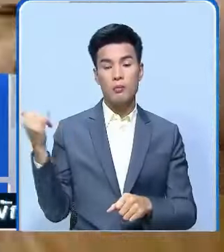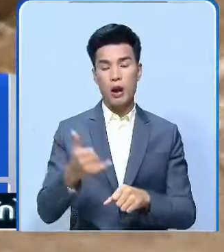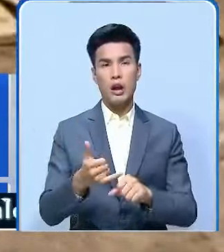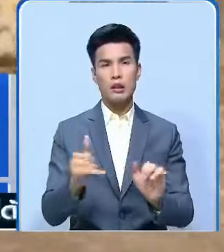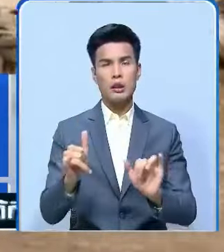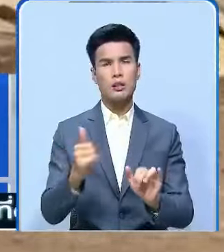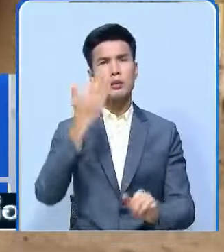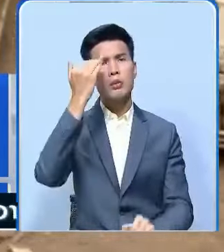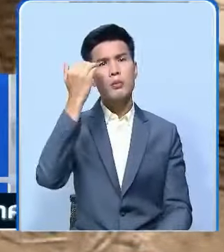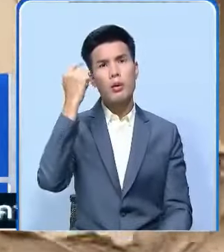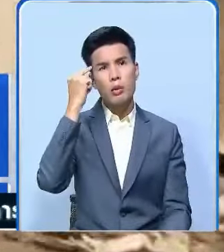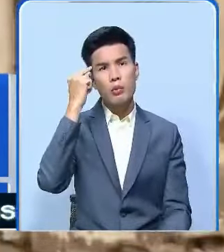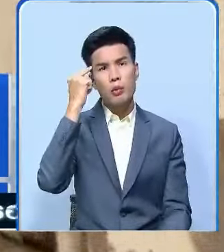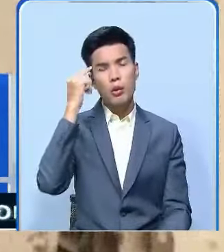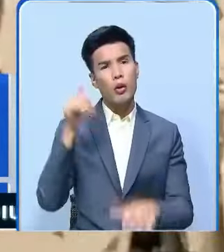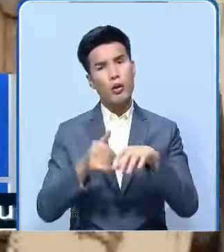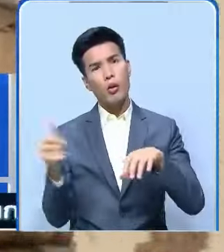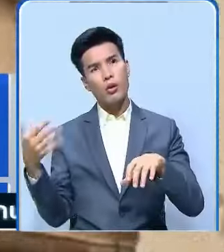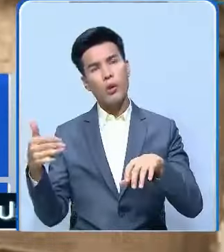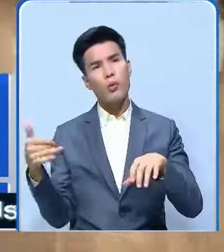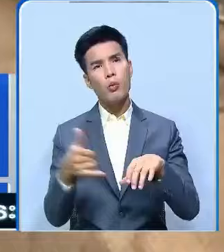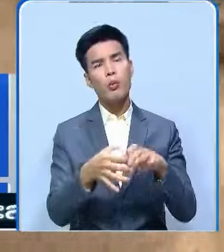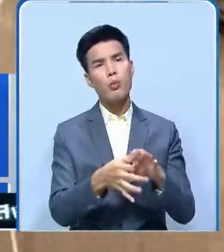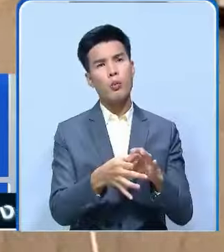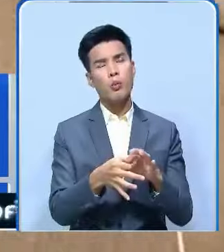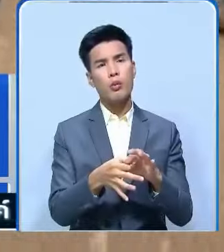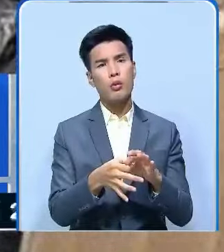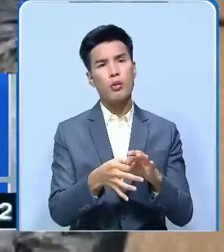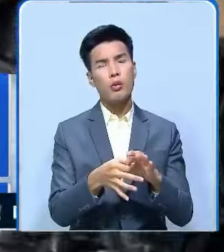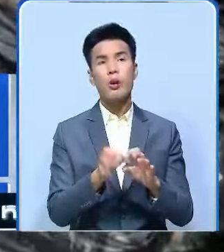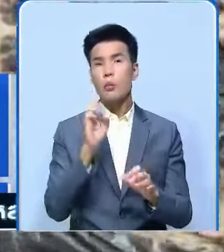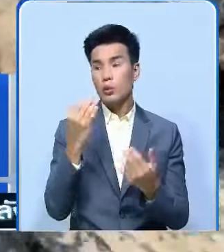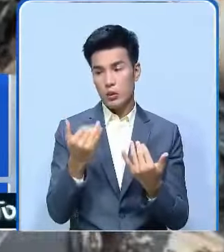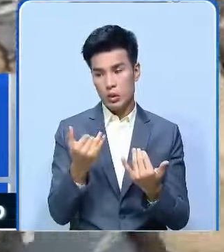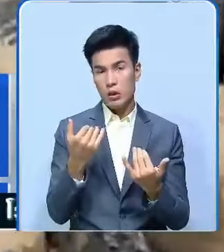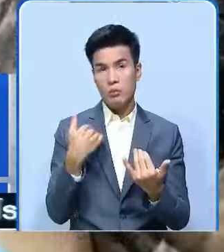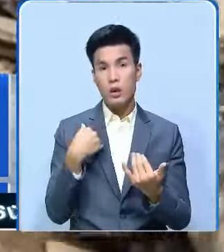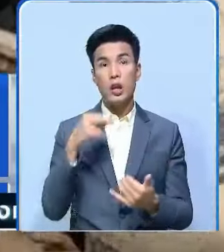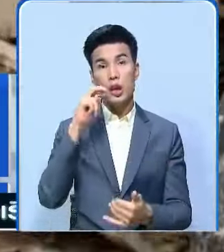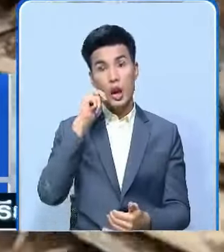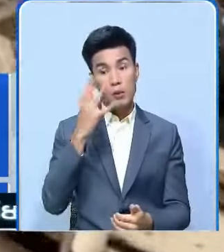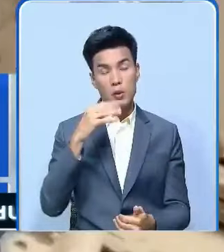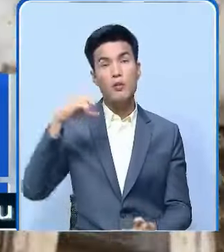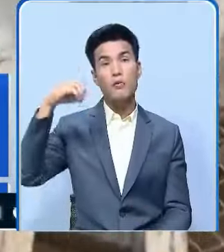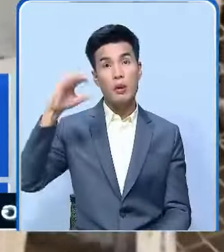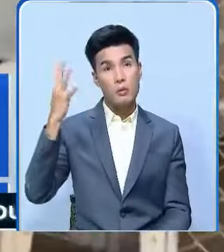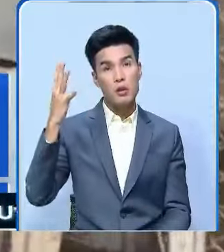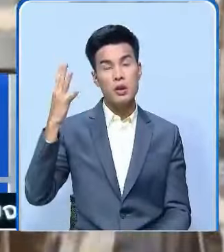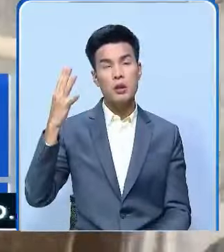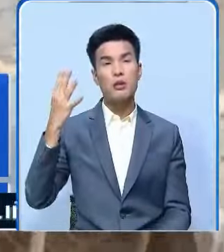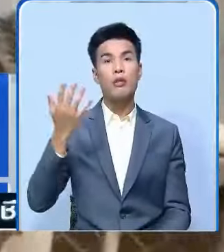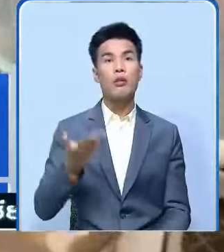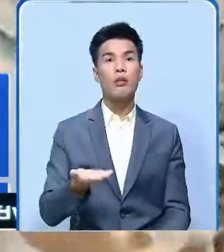บอกเอาถามทำไมนี่ออกมาก็ออกมาตั้งนานเป็นห่วงข้าวของก็เป็นเขาบอกว่าตอนนี้ทั้งประปาก็ดีไฟฟ้าก็ดียังไม่ได้ต่อกลับ